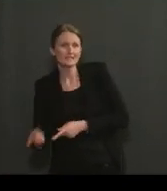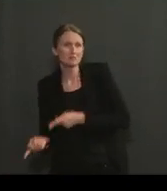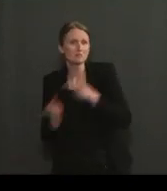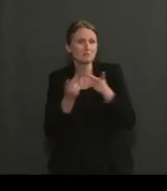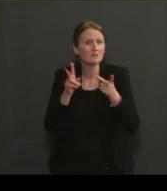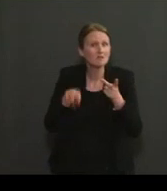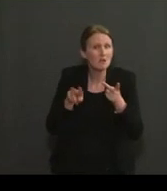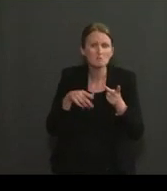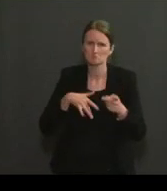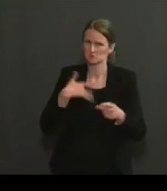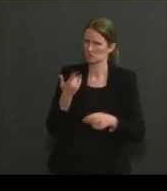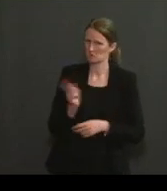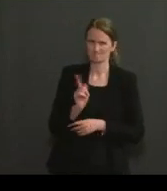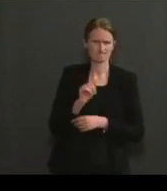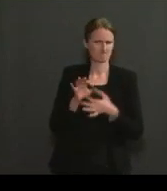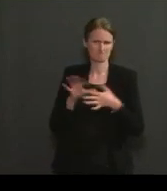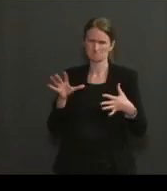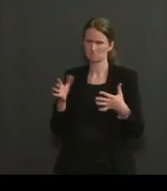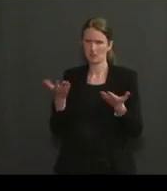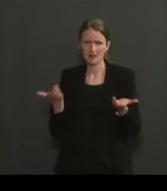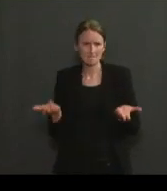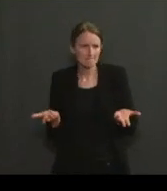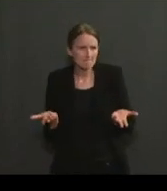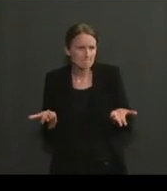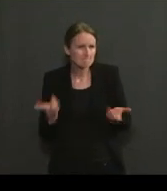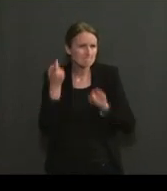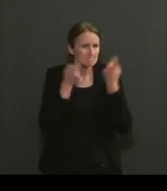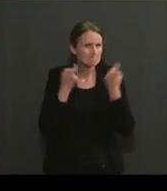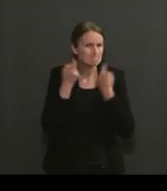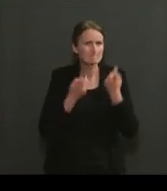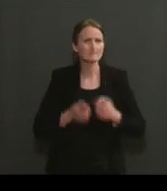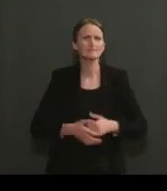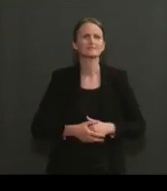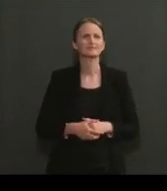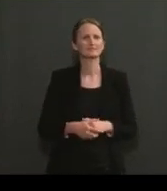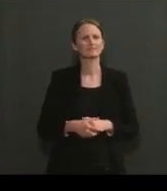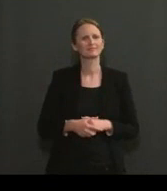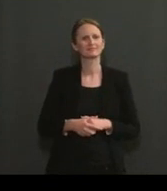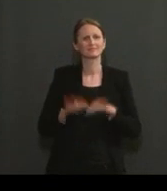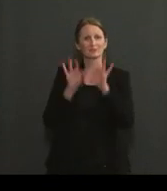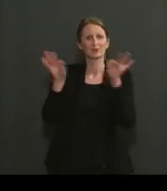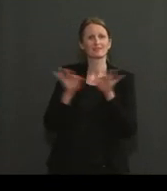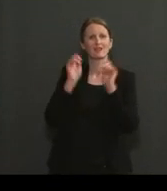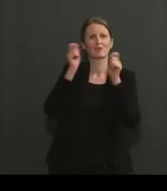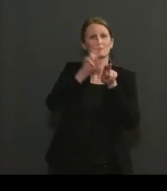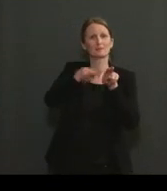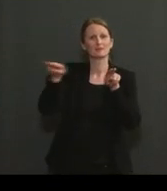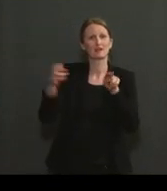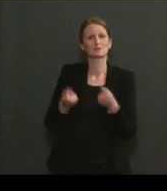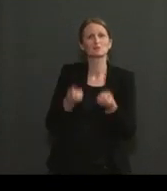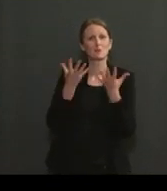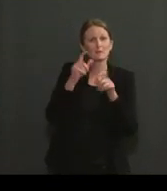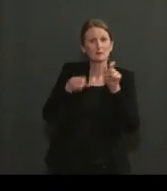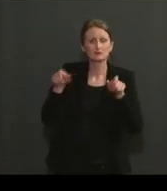Ceci nous fait aboutir actuellement à un total de 3 989 patients atteints de Covid dans